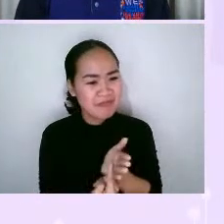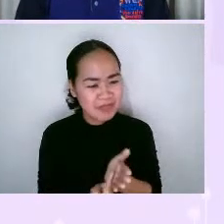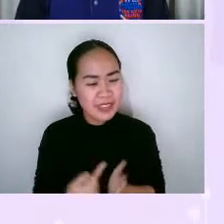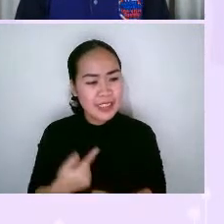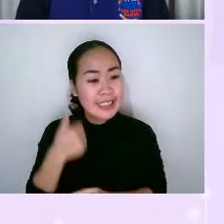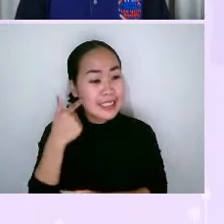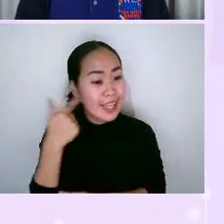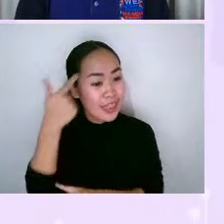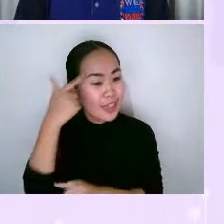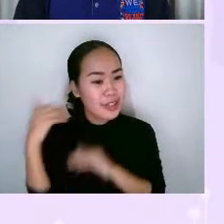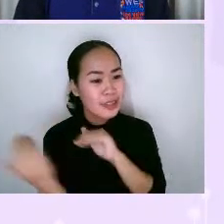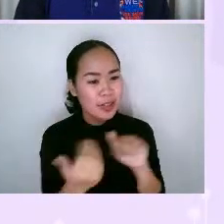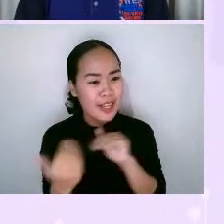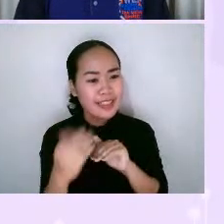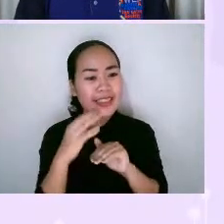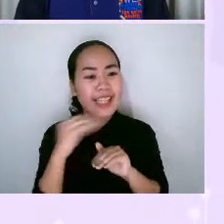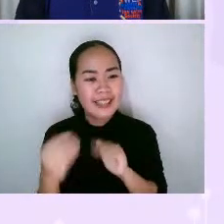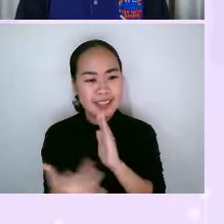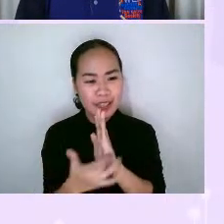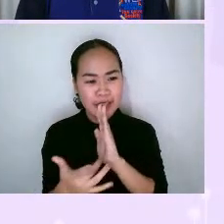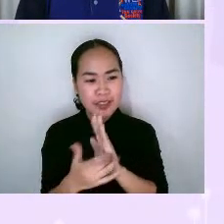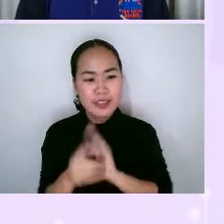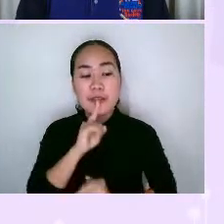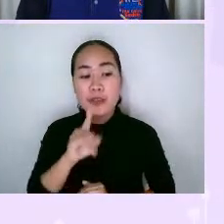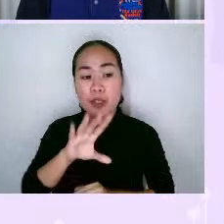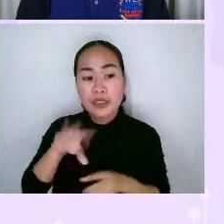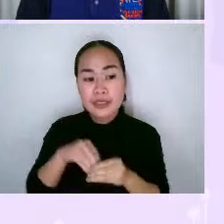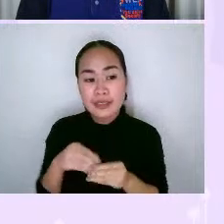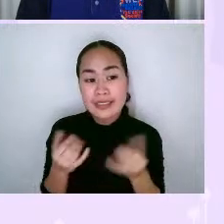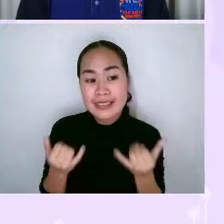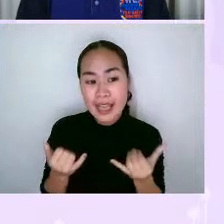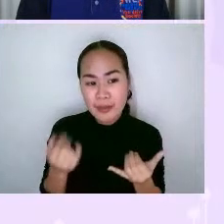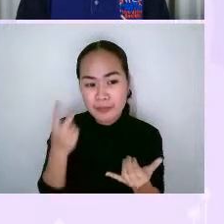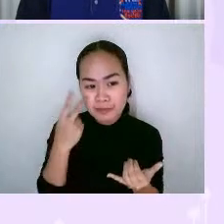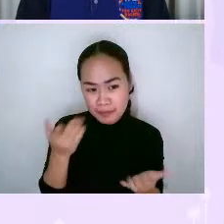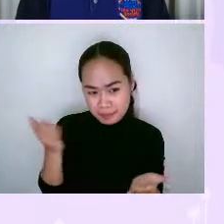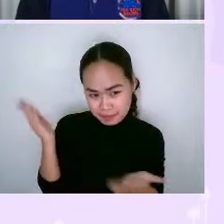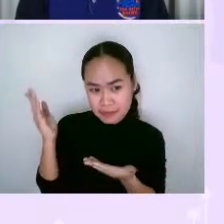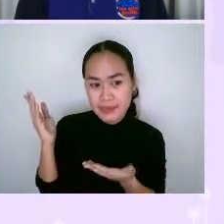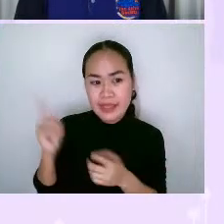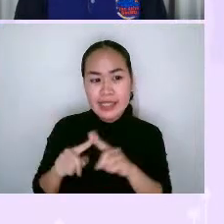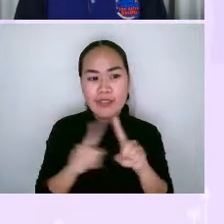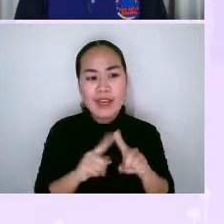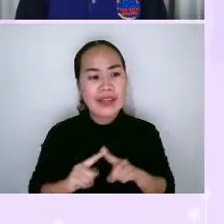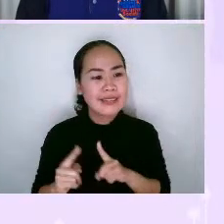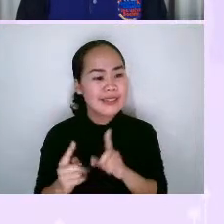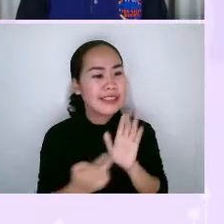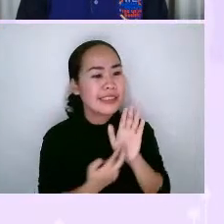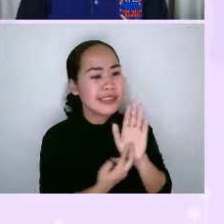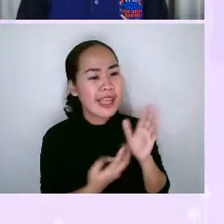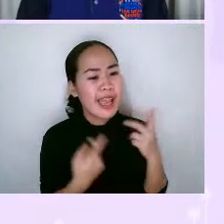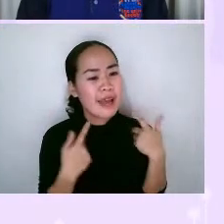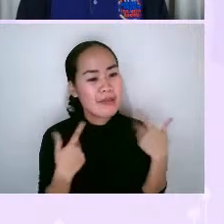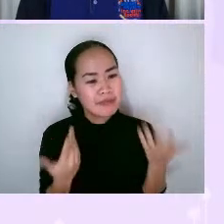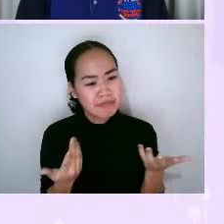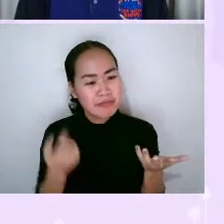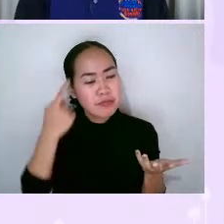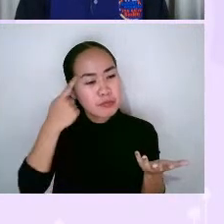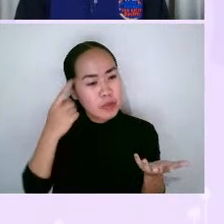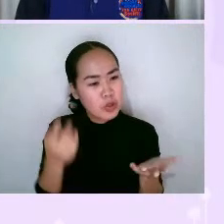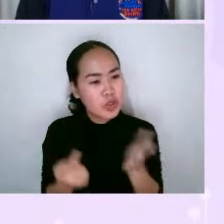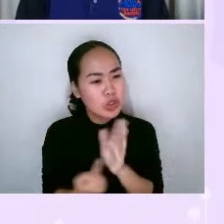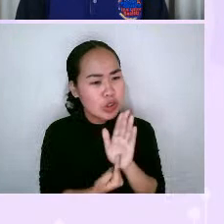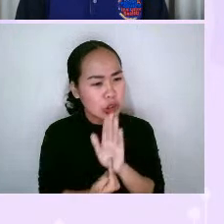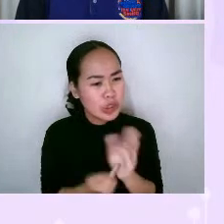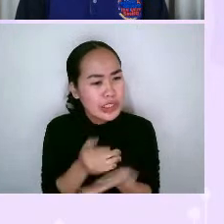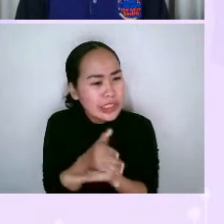technology in ICT. Makakasama po natin ang mga kinatawan ng iba't ibang ahensya na magbabahagi ng mga programa